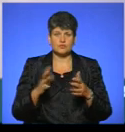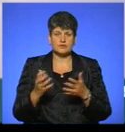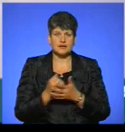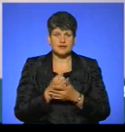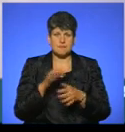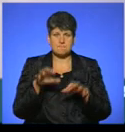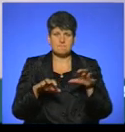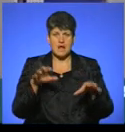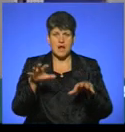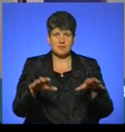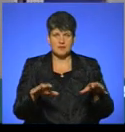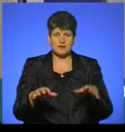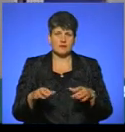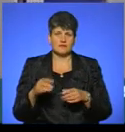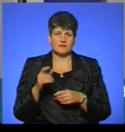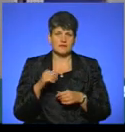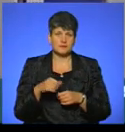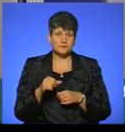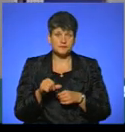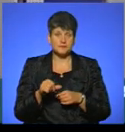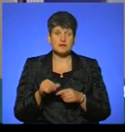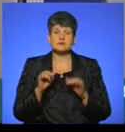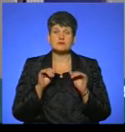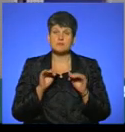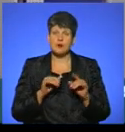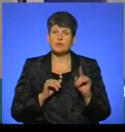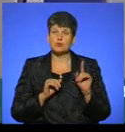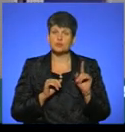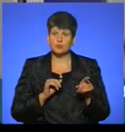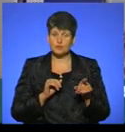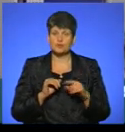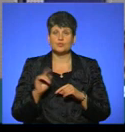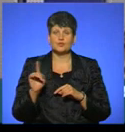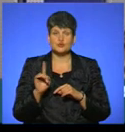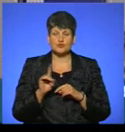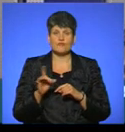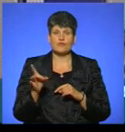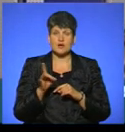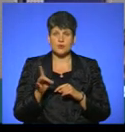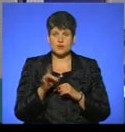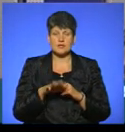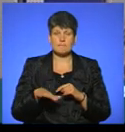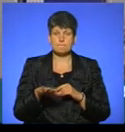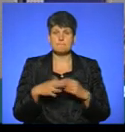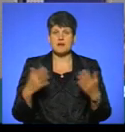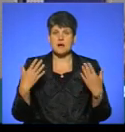нафтопродуктів. Річ у тім, що в районі пляжу Циганка,